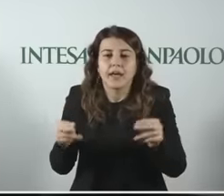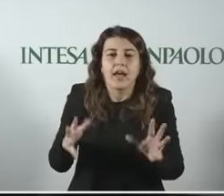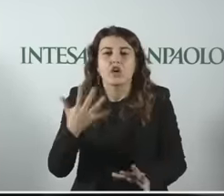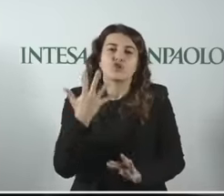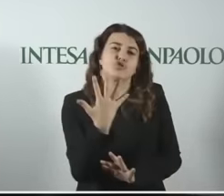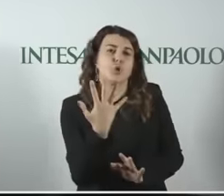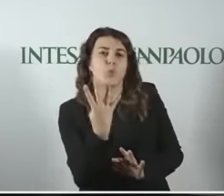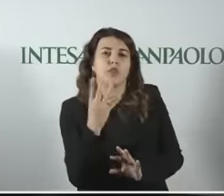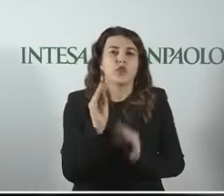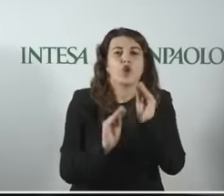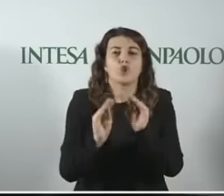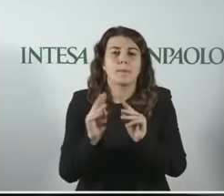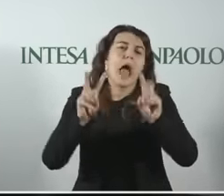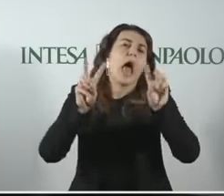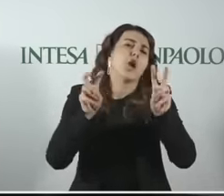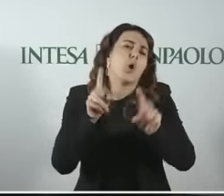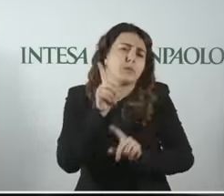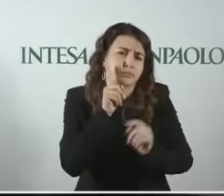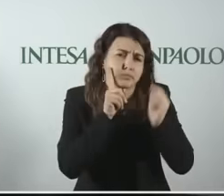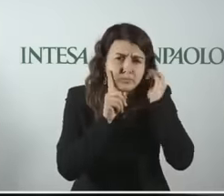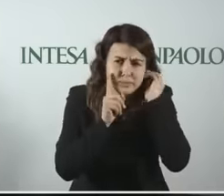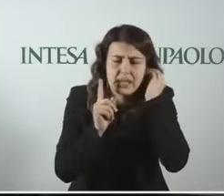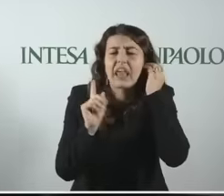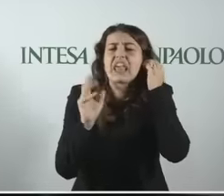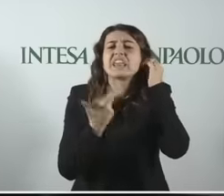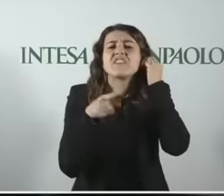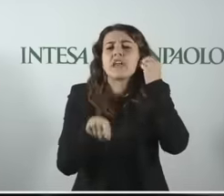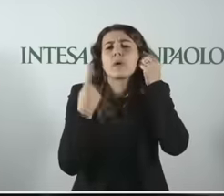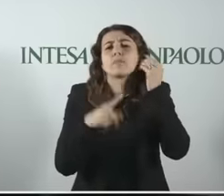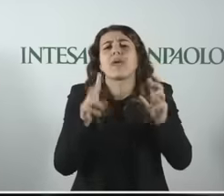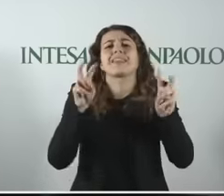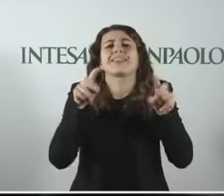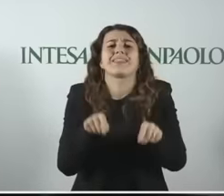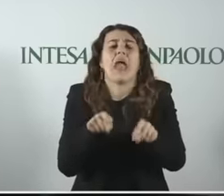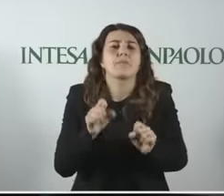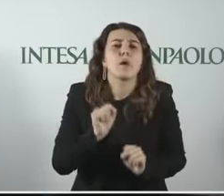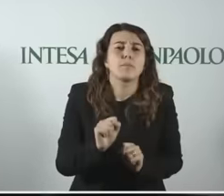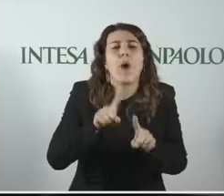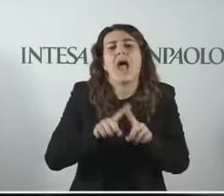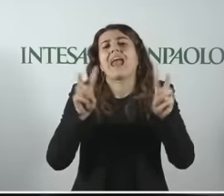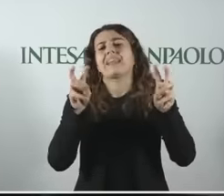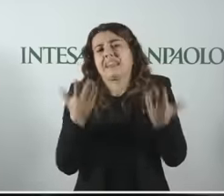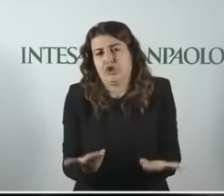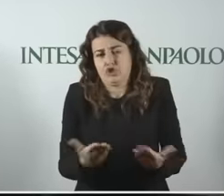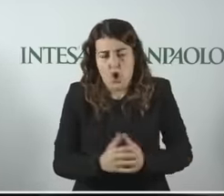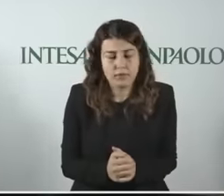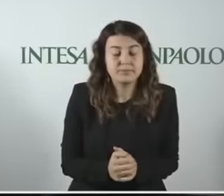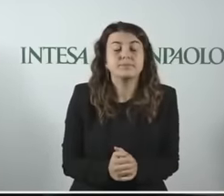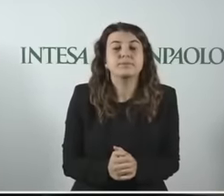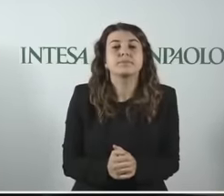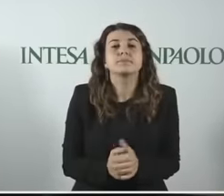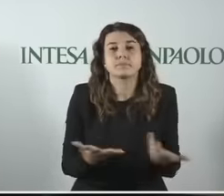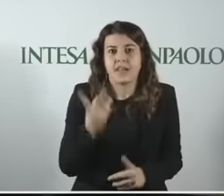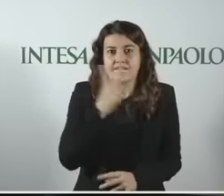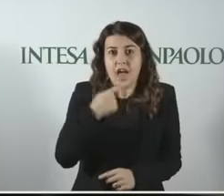domande su uno stesso argomento in modo che ogni puntata abbia un tema e anche un titolo del resto e anche quello lo fa